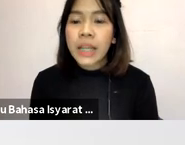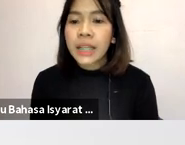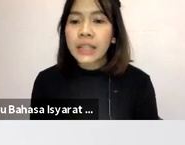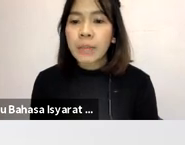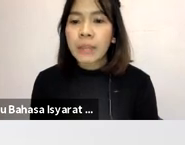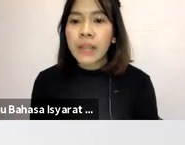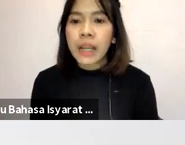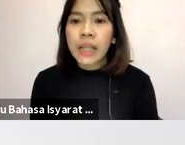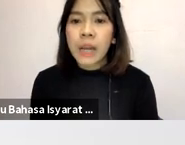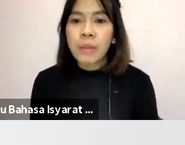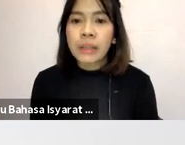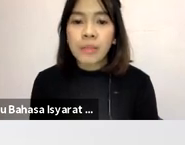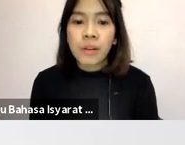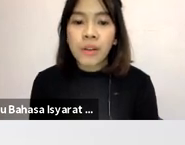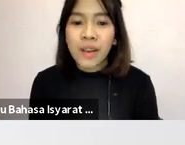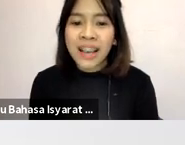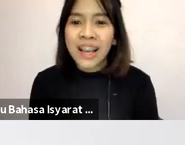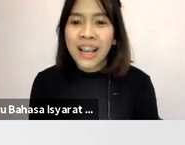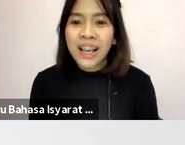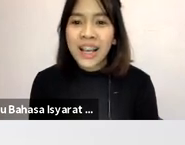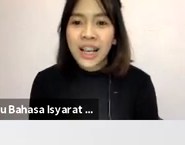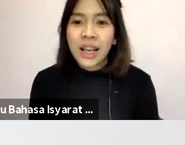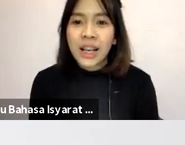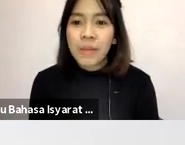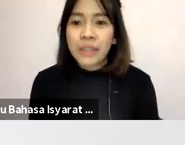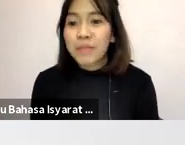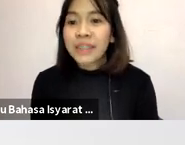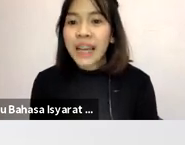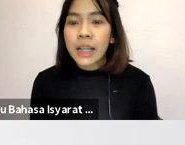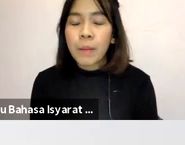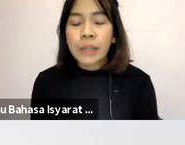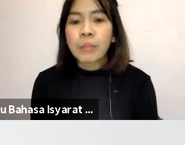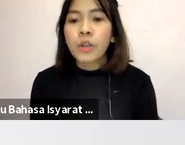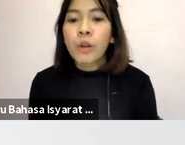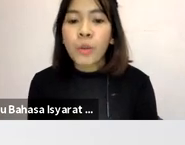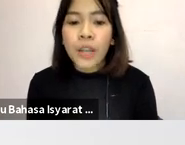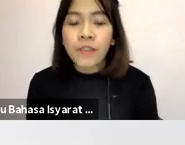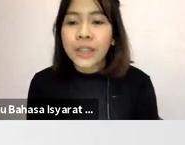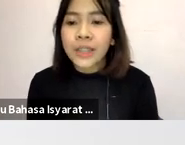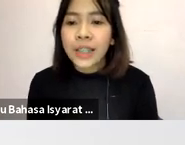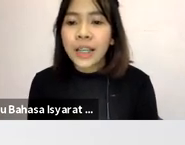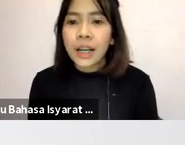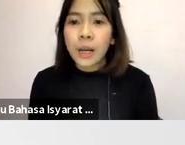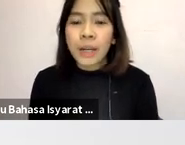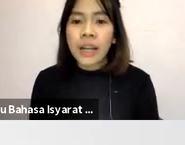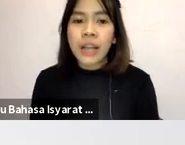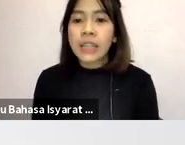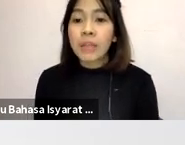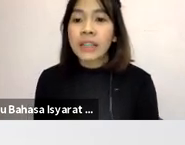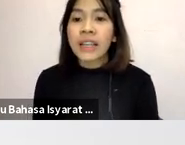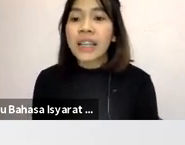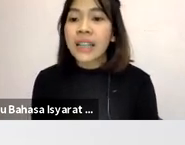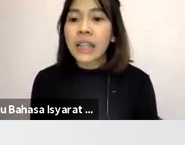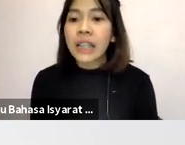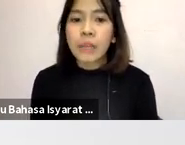jadi sampai sekarang ini kami masih menggodok nya masih mencari masih mencoba untuk merevisi Perda